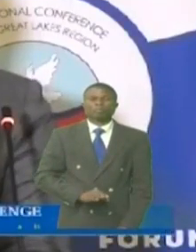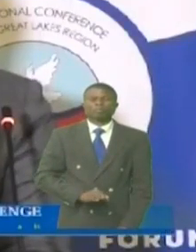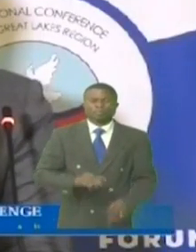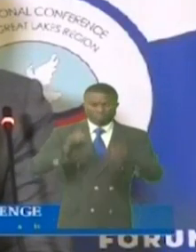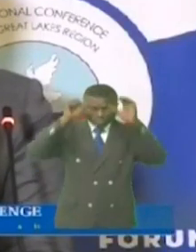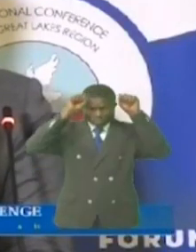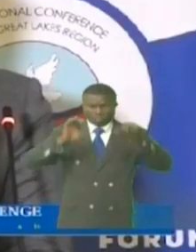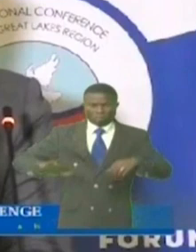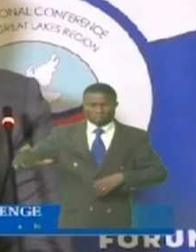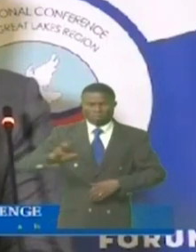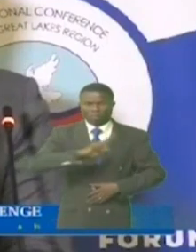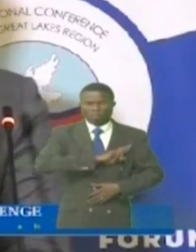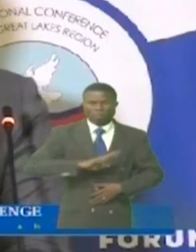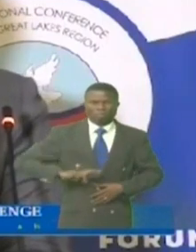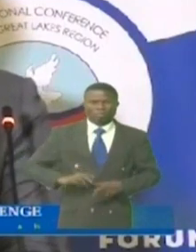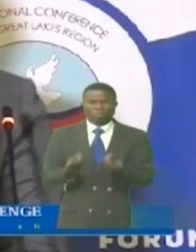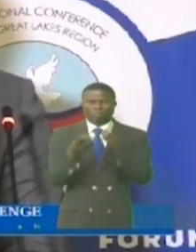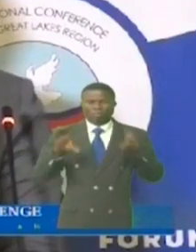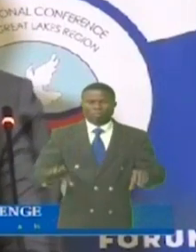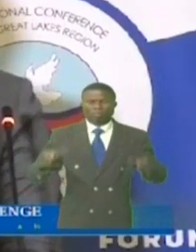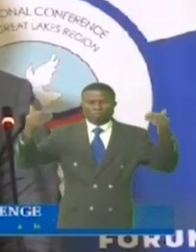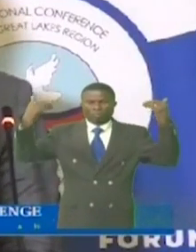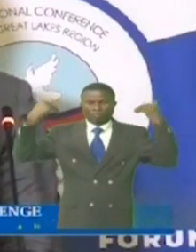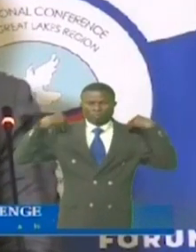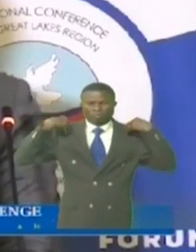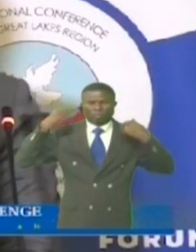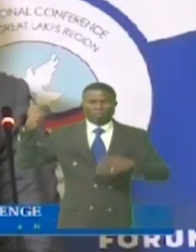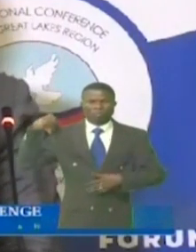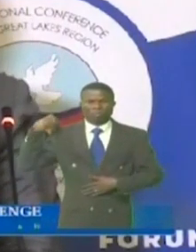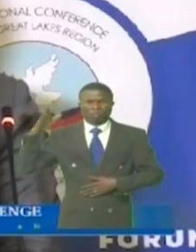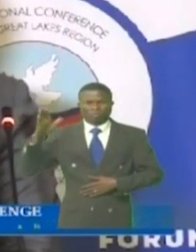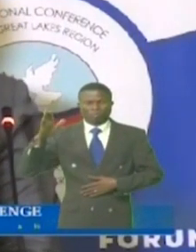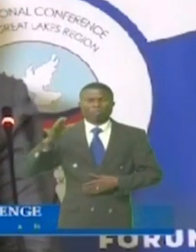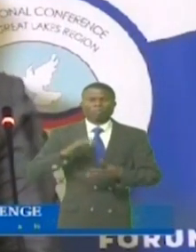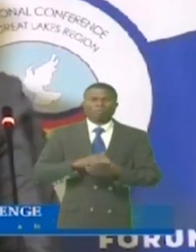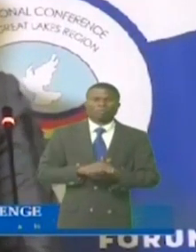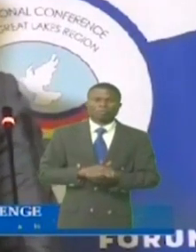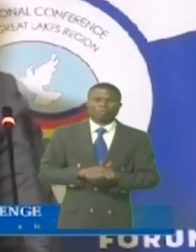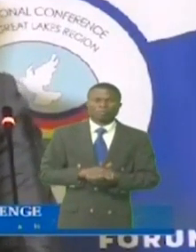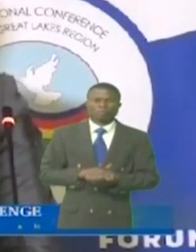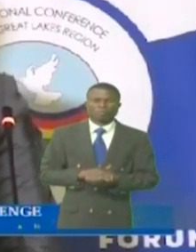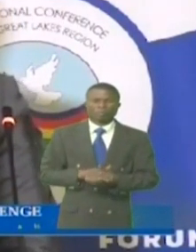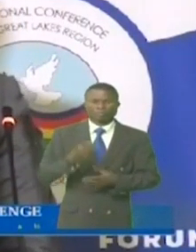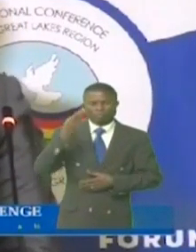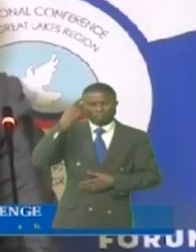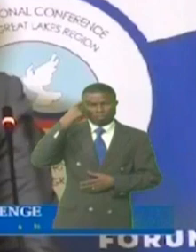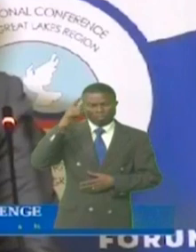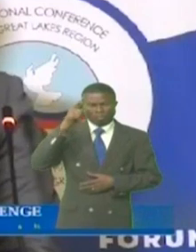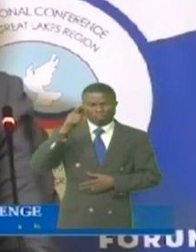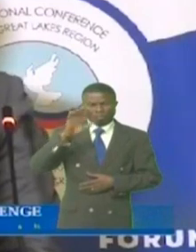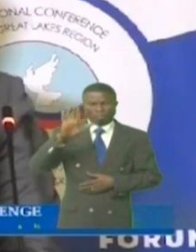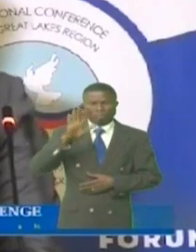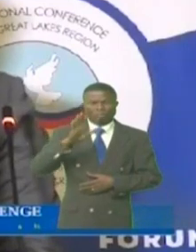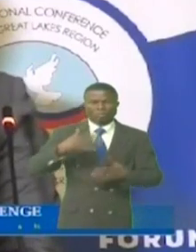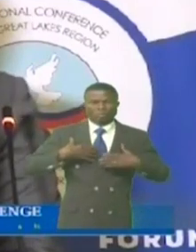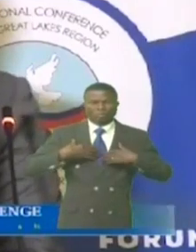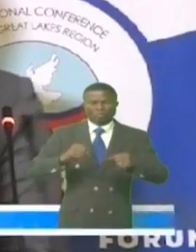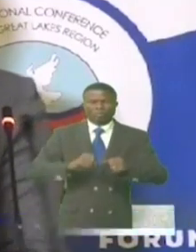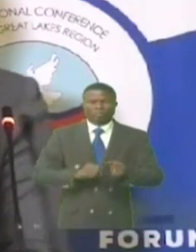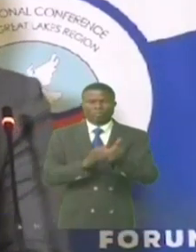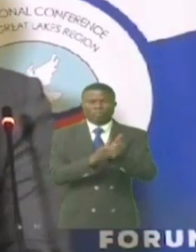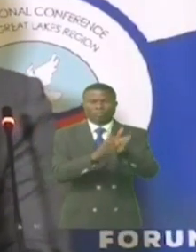de la République démocratique du Congo et chef de l'État. C'est grâce à son